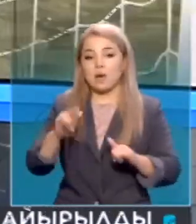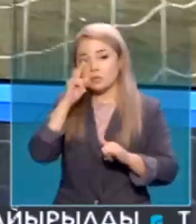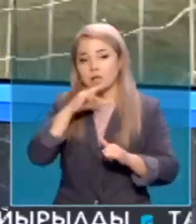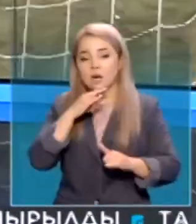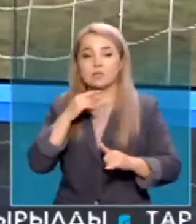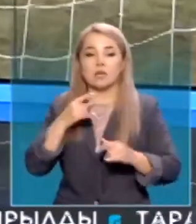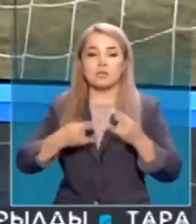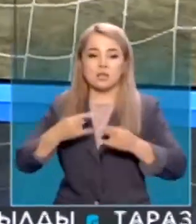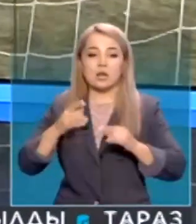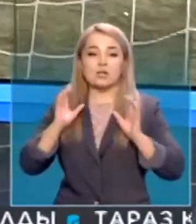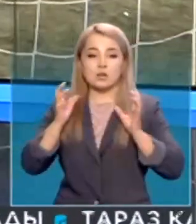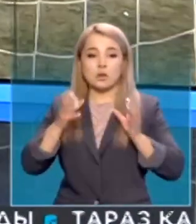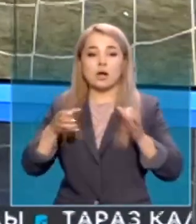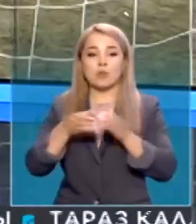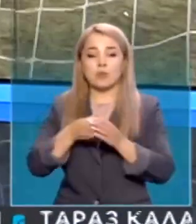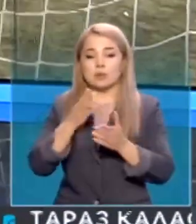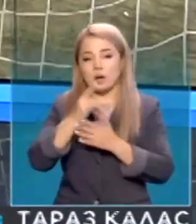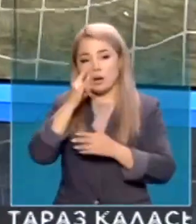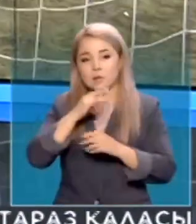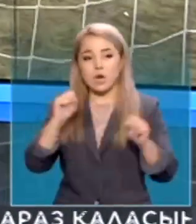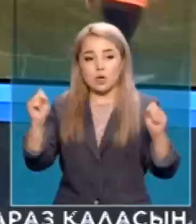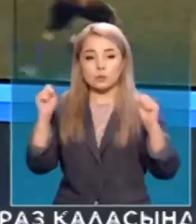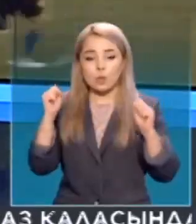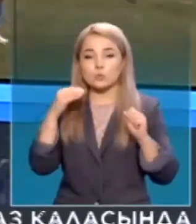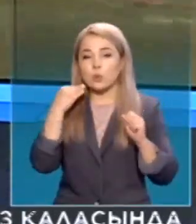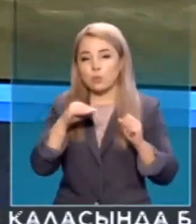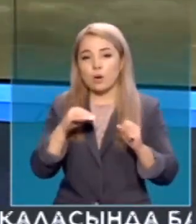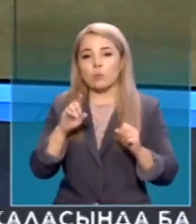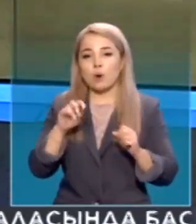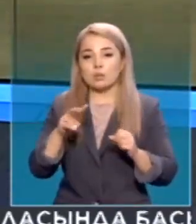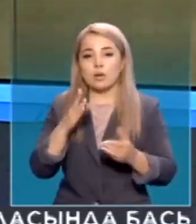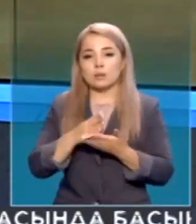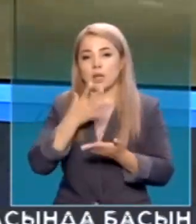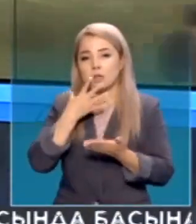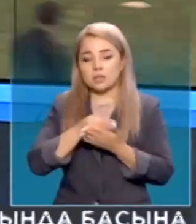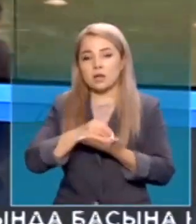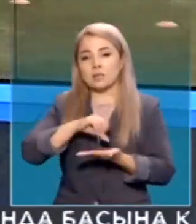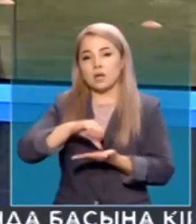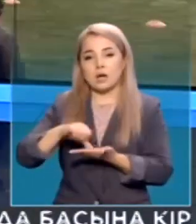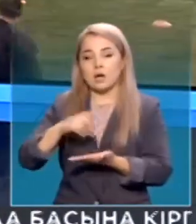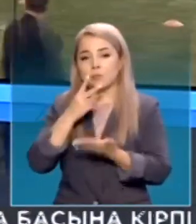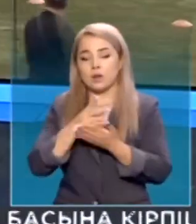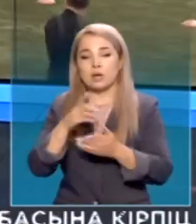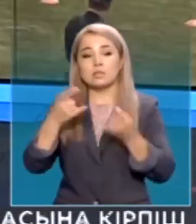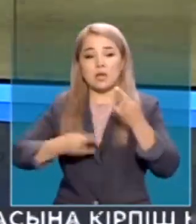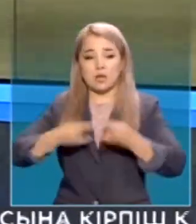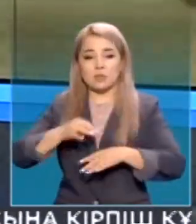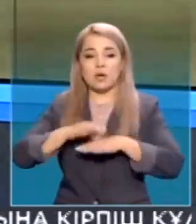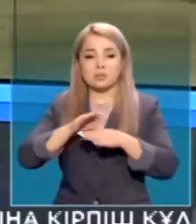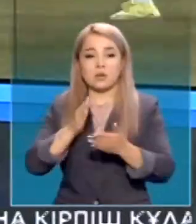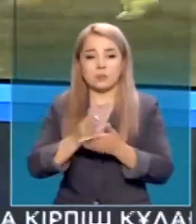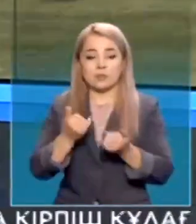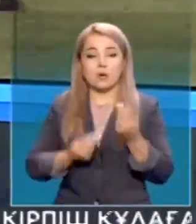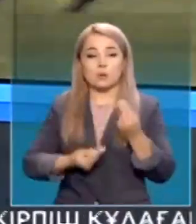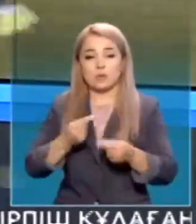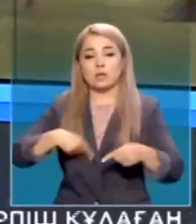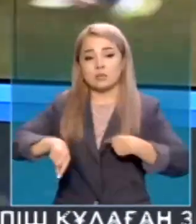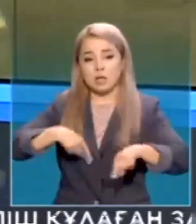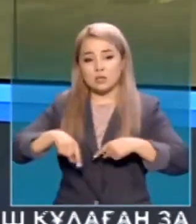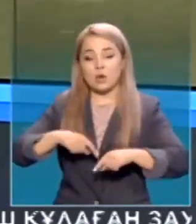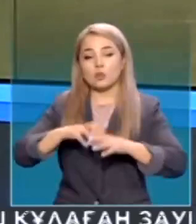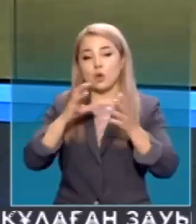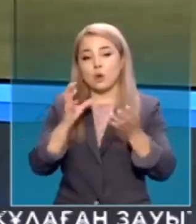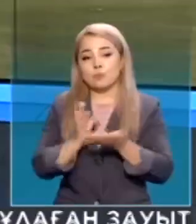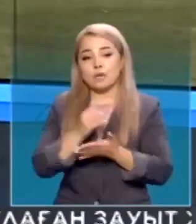телерадио корпорациясының Қазспорт телеарнасының Супер Бол жобасы эфирге шығады. Мақсаты теңбіл допты шыр үйретін шеберлерді